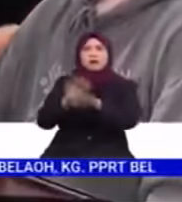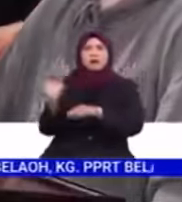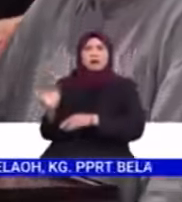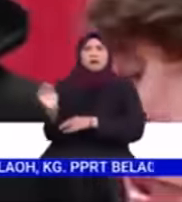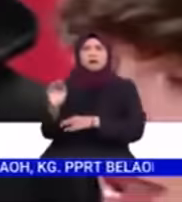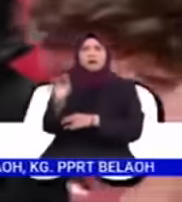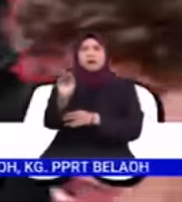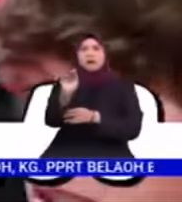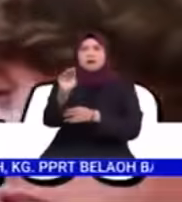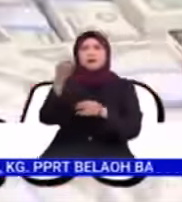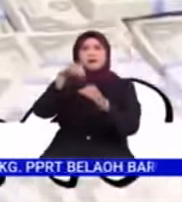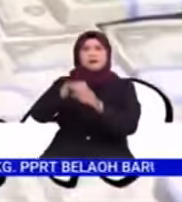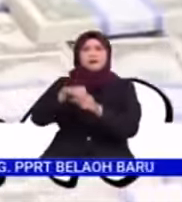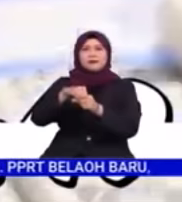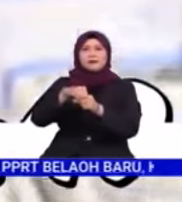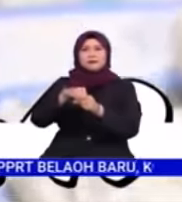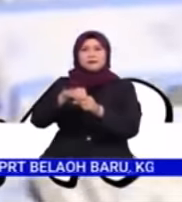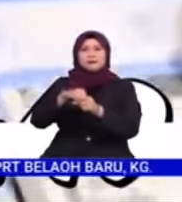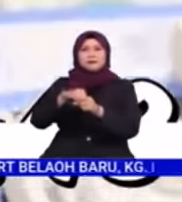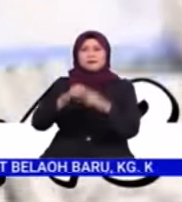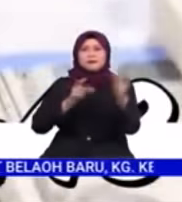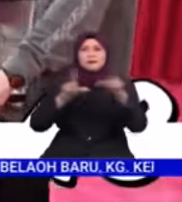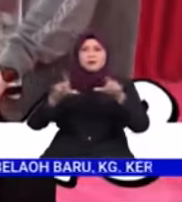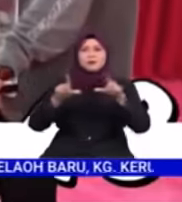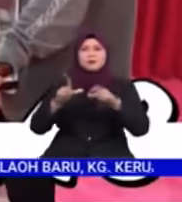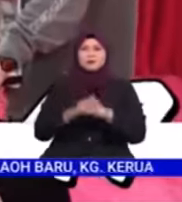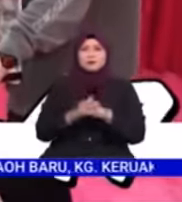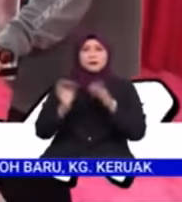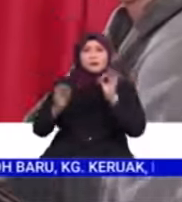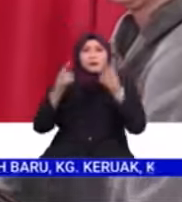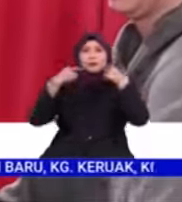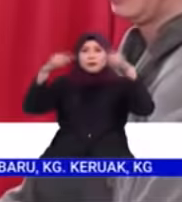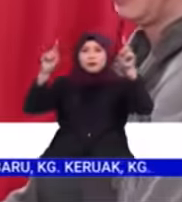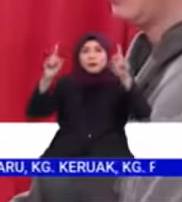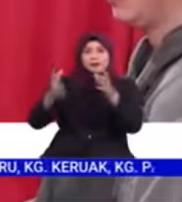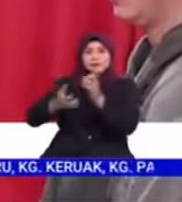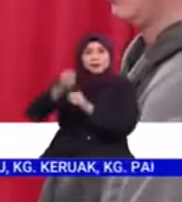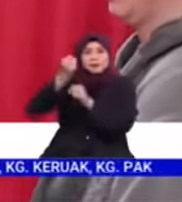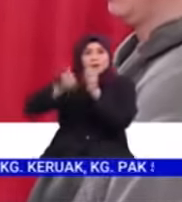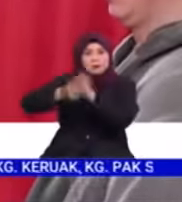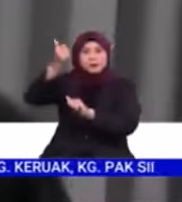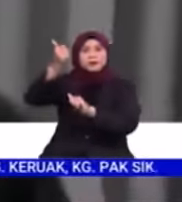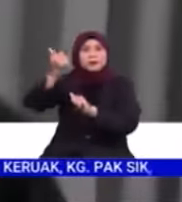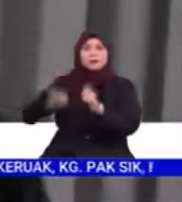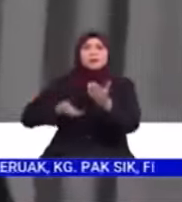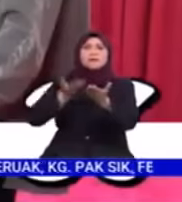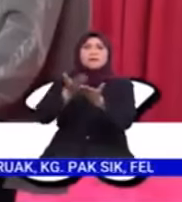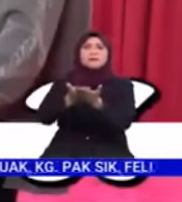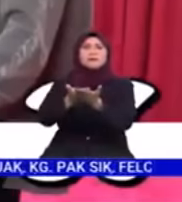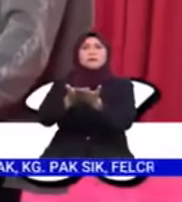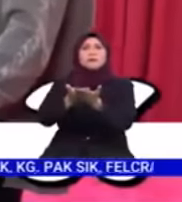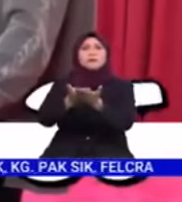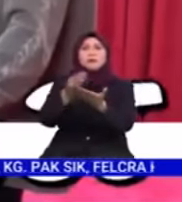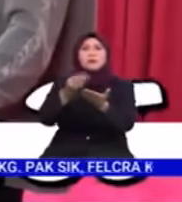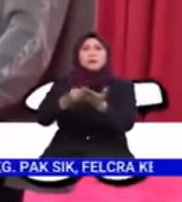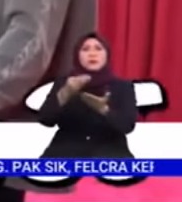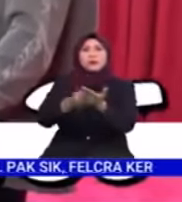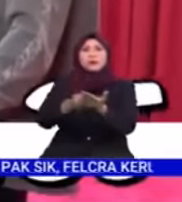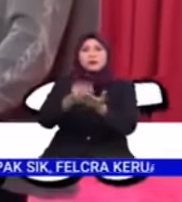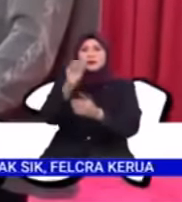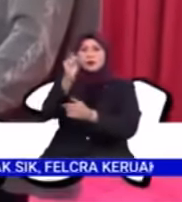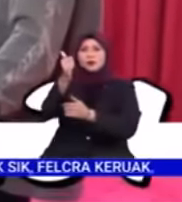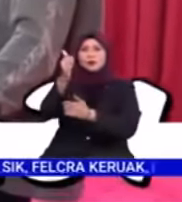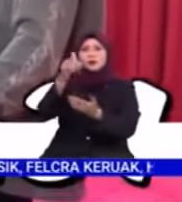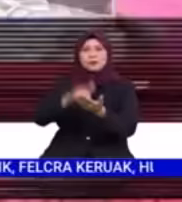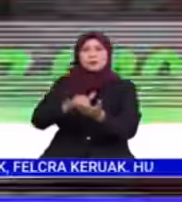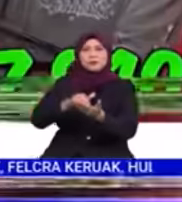ular di jalan Tsubasa sekiranya Betrayer pemenang akan ditawarkan ganjaran kalau sebanyak